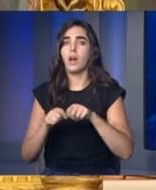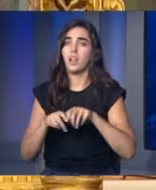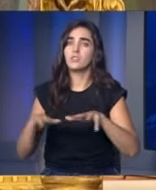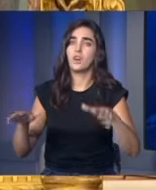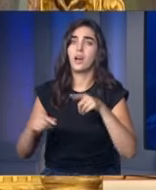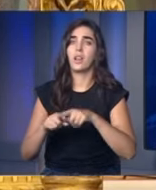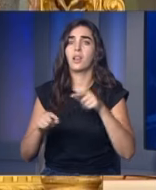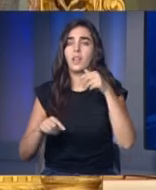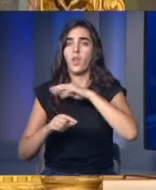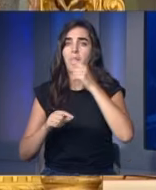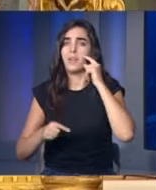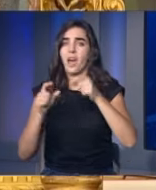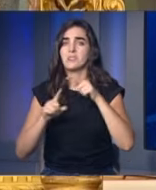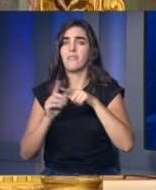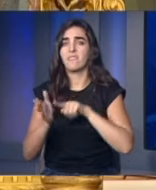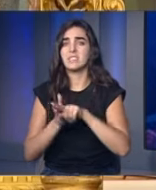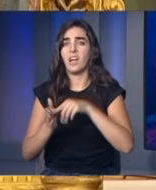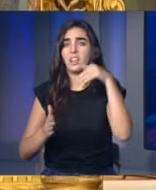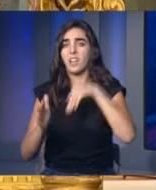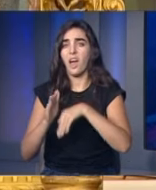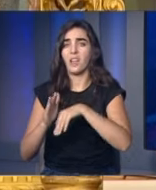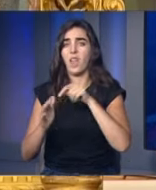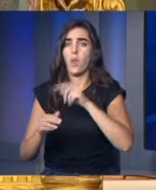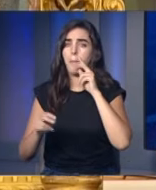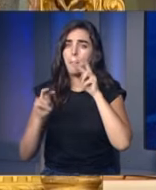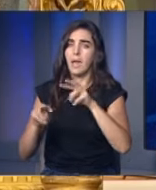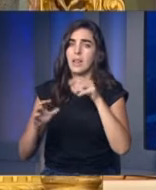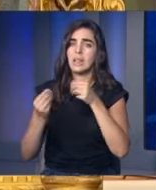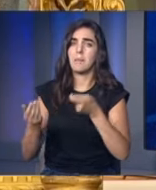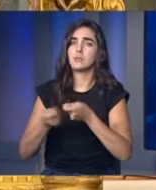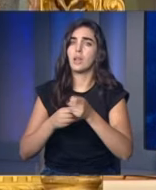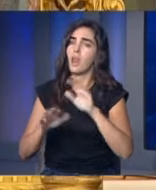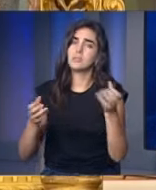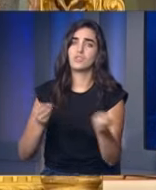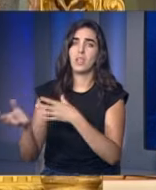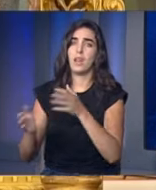ودستوره، وفي وجه تفتيت الدولة